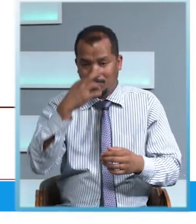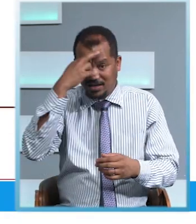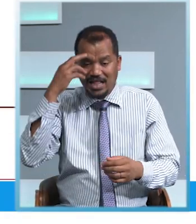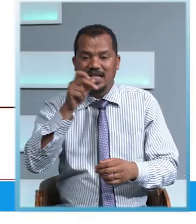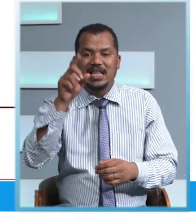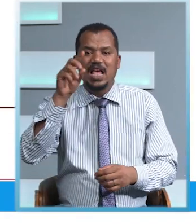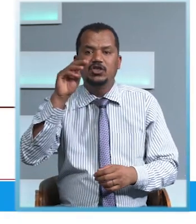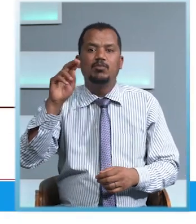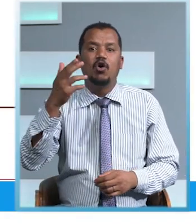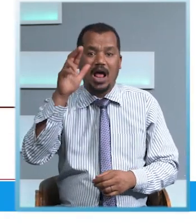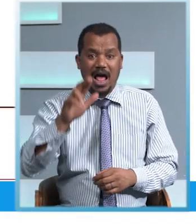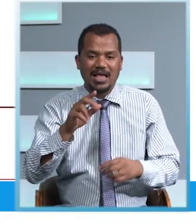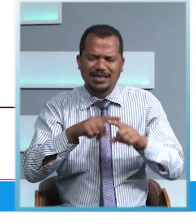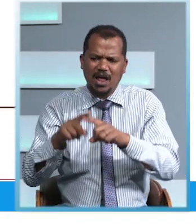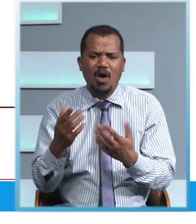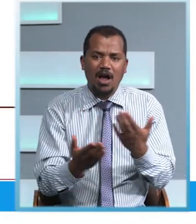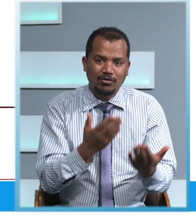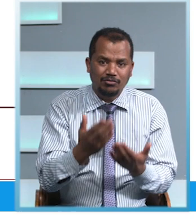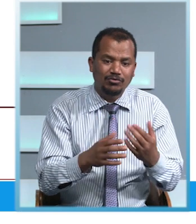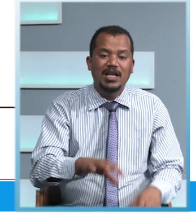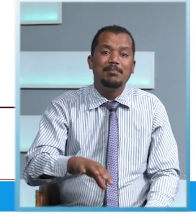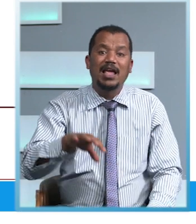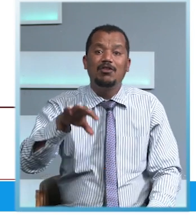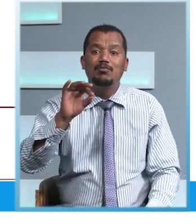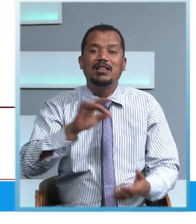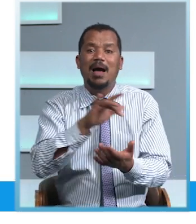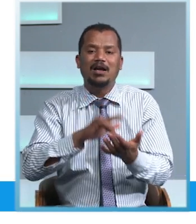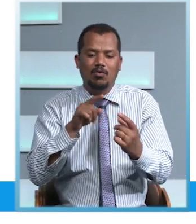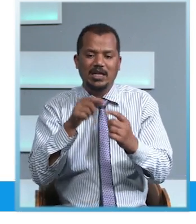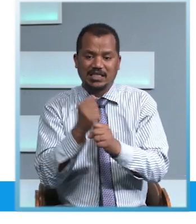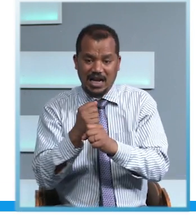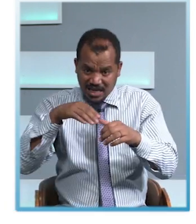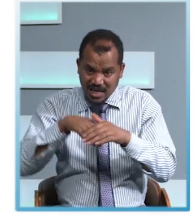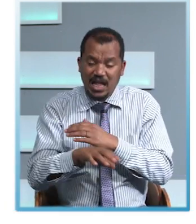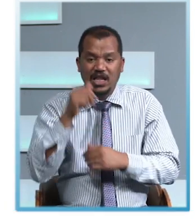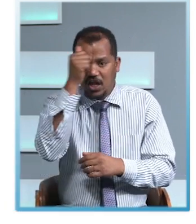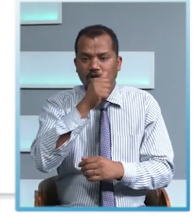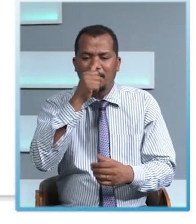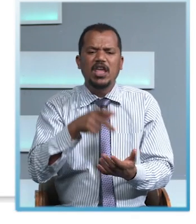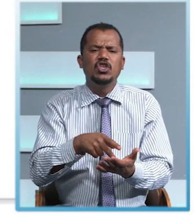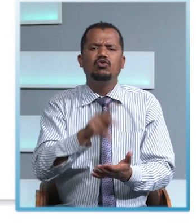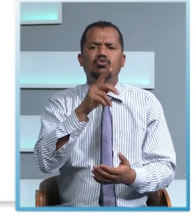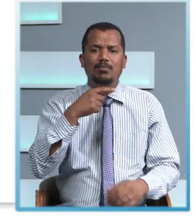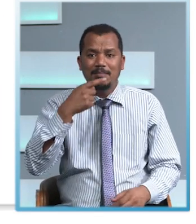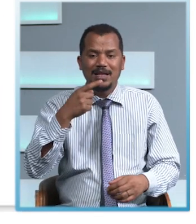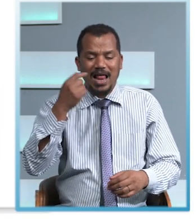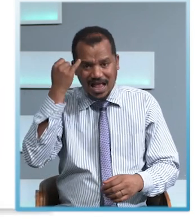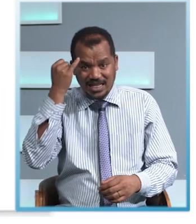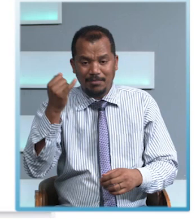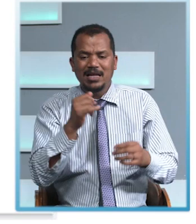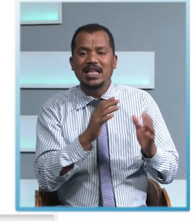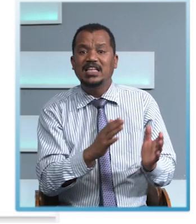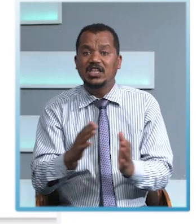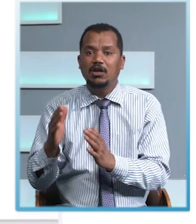ግብሩ አማካኝነት ዲያስፖራ የተለያዩ መረጃዎችና አገልግሎቶችን የሚያገኝበት ማዕከል ወደ ስራ የገባ ሲሆን የኢትዮጵያን ይግዙ በሚል መሪ